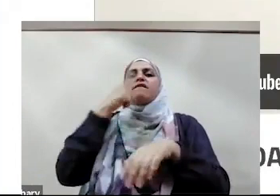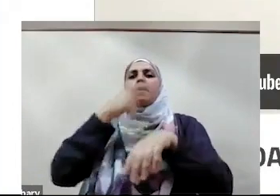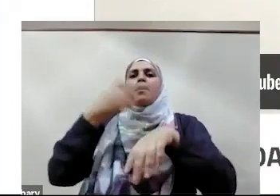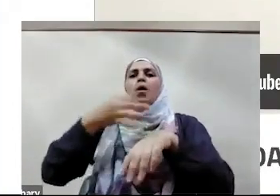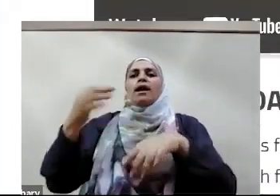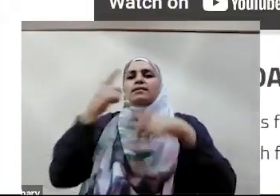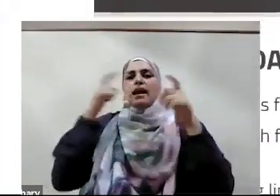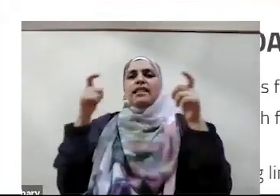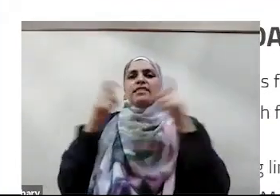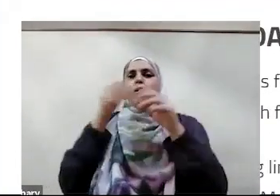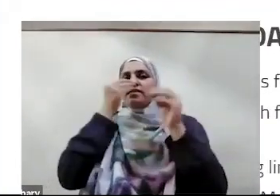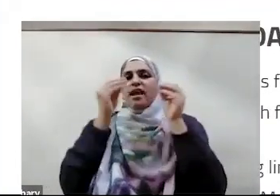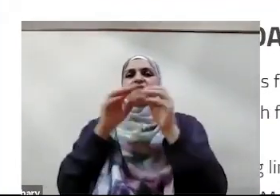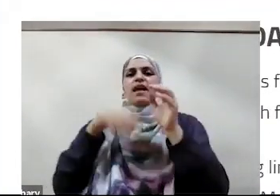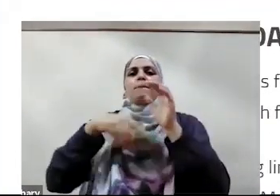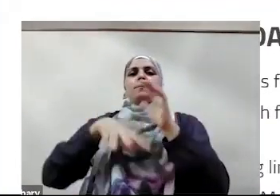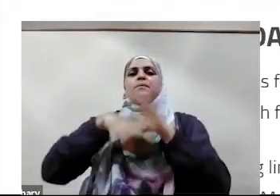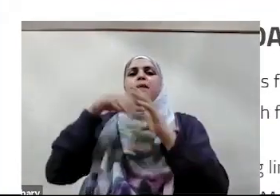كل سنة،